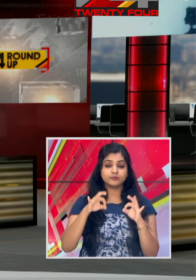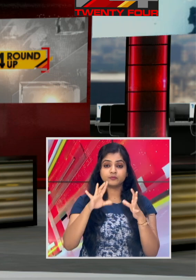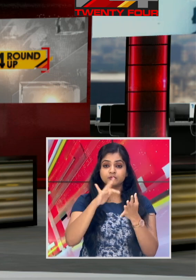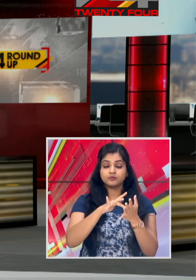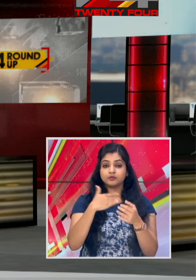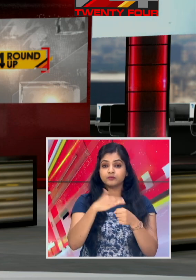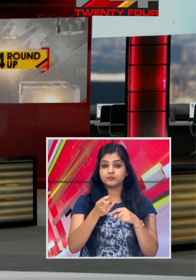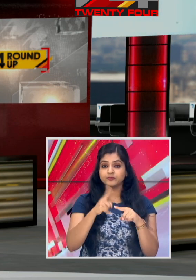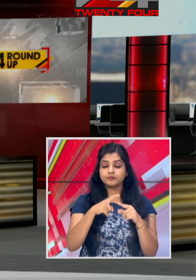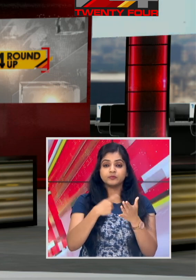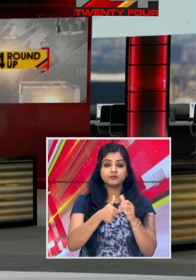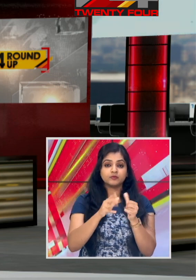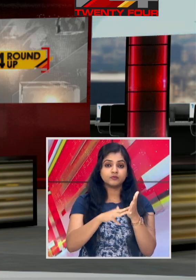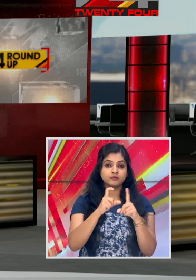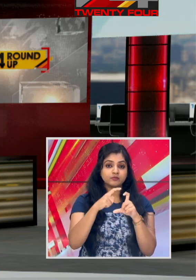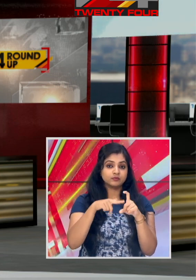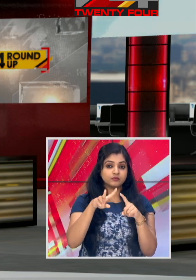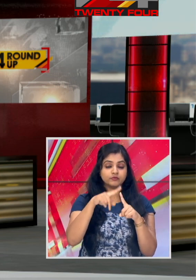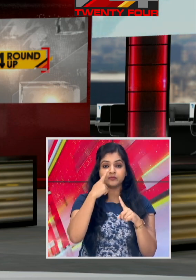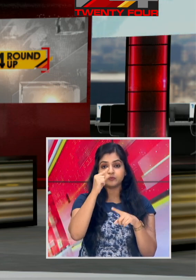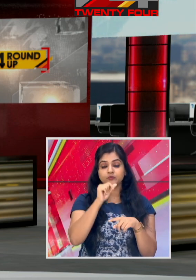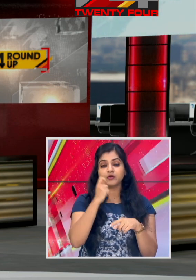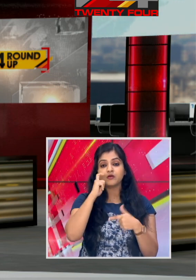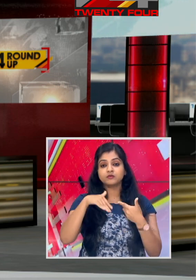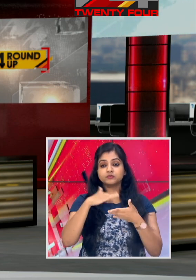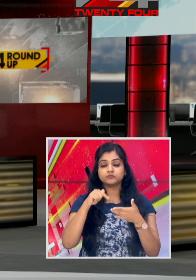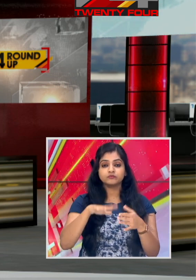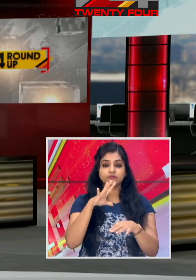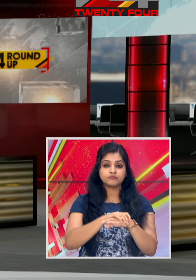കൊലപാതകത്തിലാണ് രമാദേവിയുടെ ഭർത്താവ് ഇപ്പോൾ അറസ്റ്റിലായിരിക്കുന്നത്. അതിൻ്റെ വിശദാംശങ്ങൾ ഇനിയും